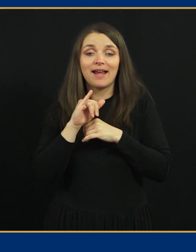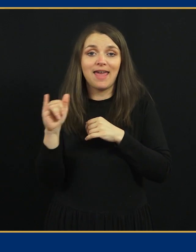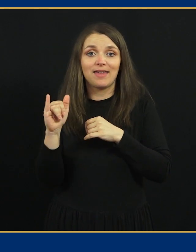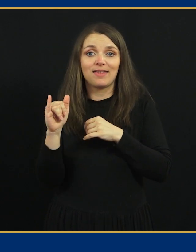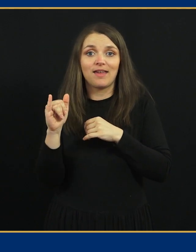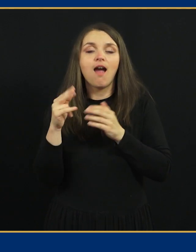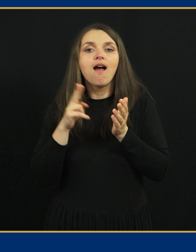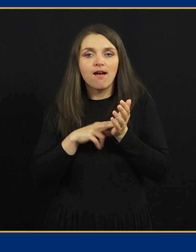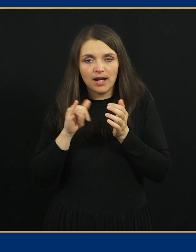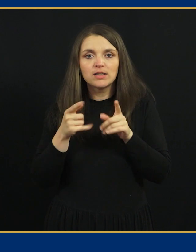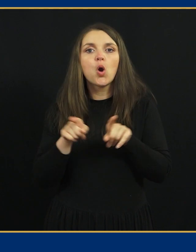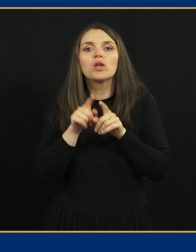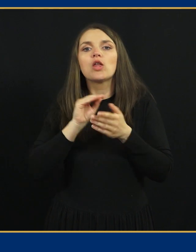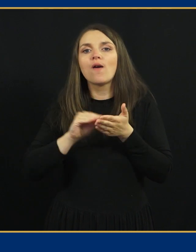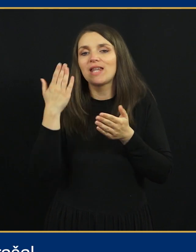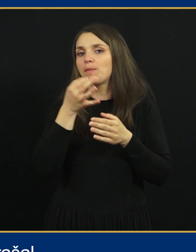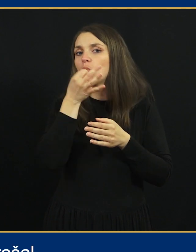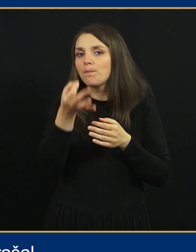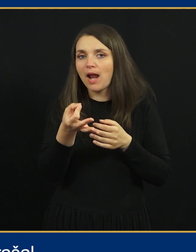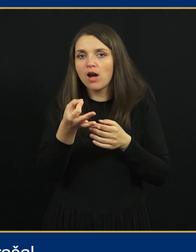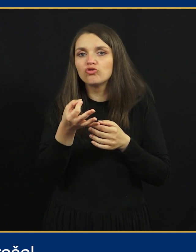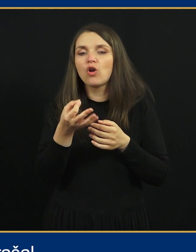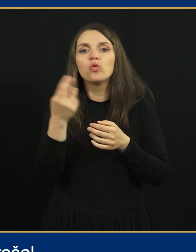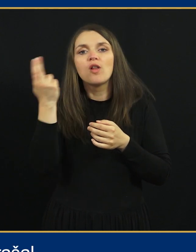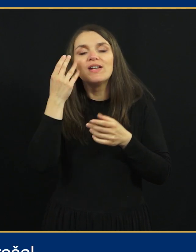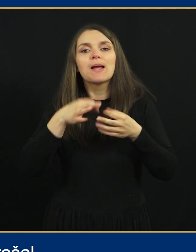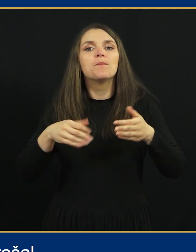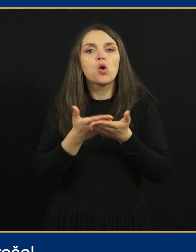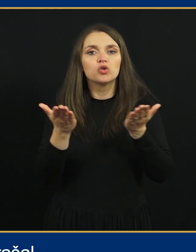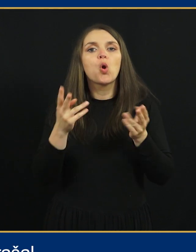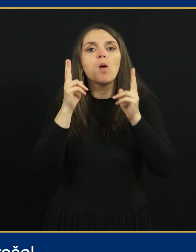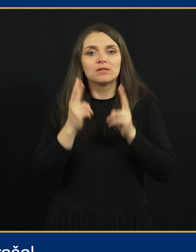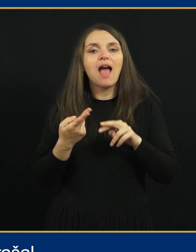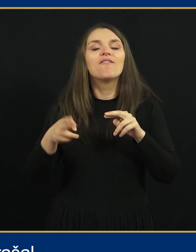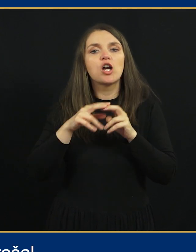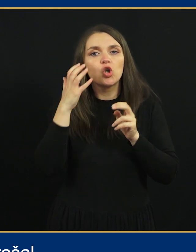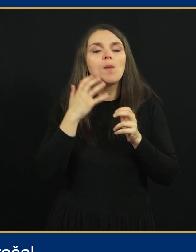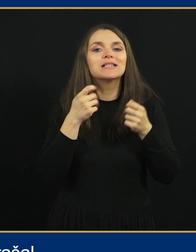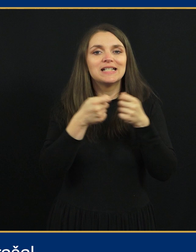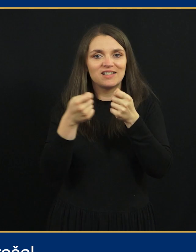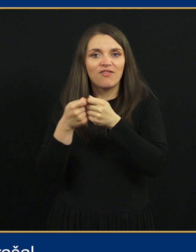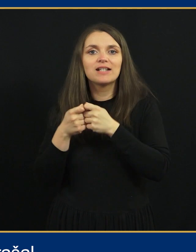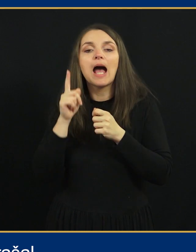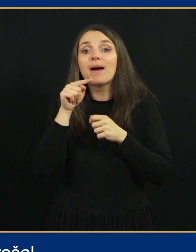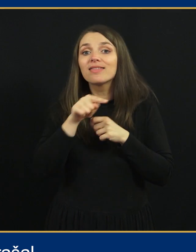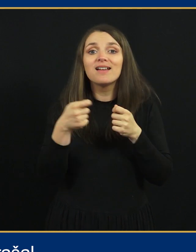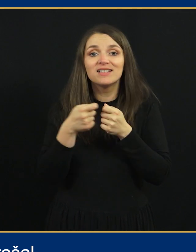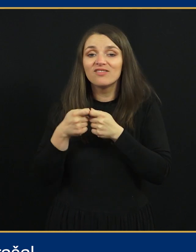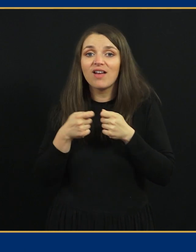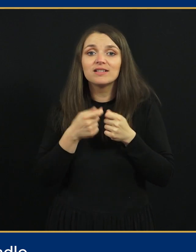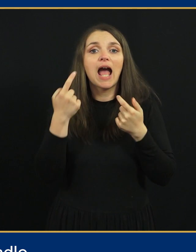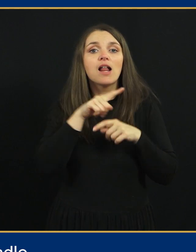smo spoznali v preteklih letih. Res je, kot je novinar prej vprašal, v slovenskem prostoru obstaja več romskih